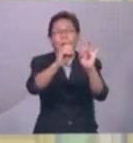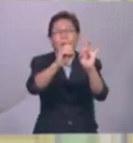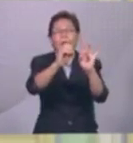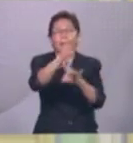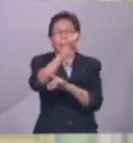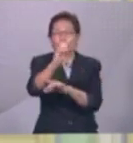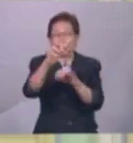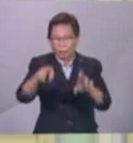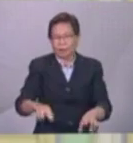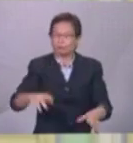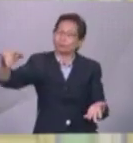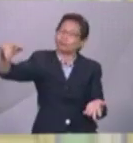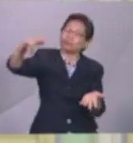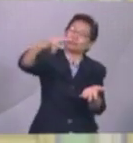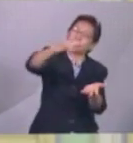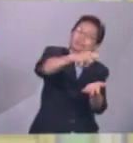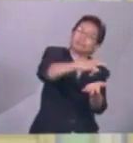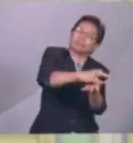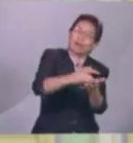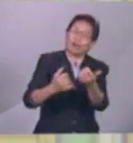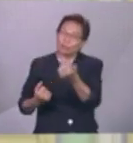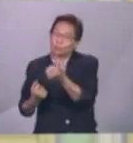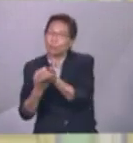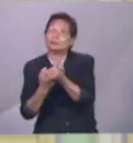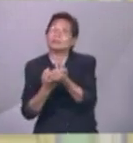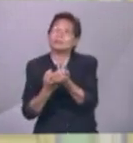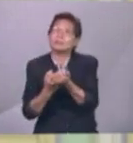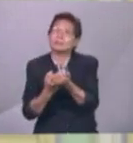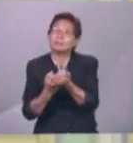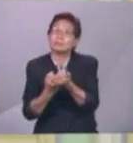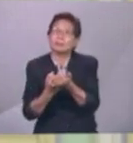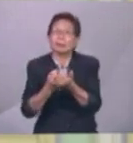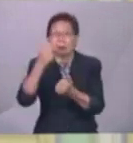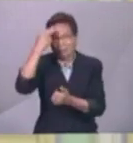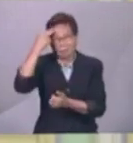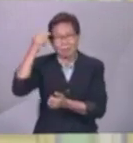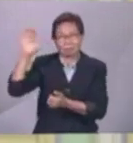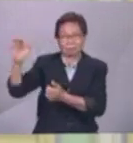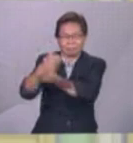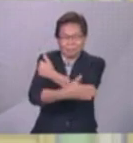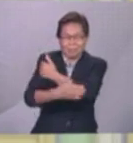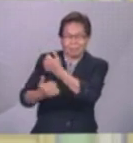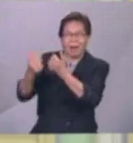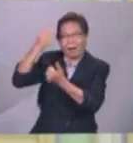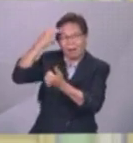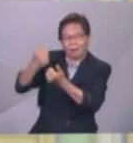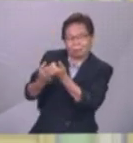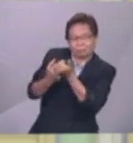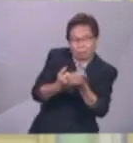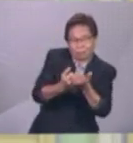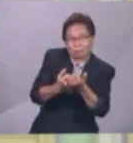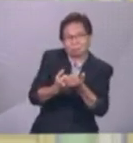Raya kita telah tiba dengan ditanggung oleh Arab Saudi negara Arab Saudi